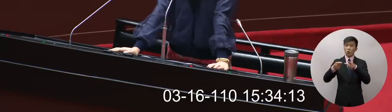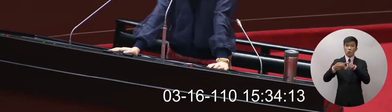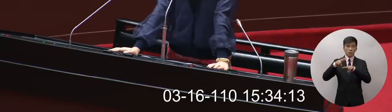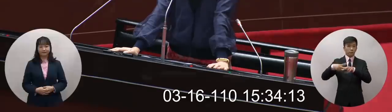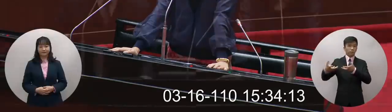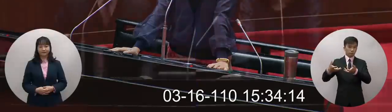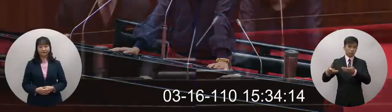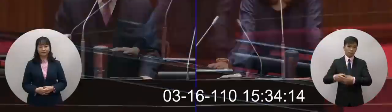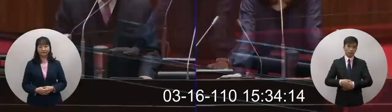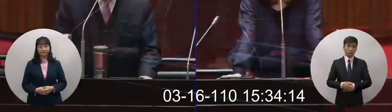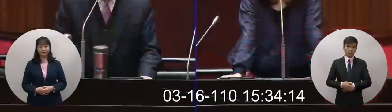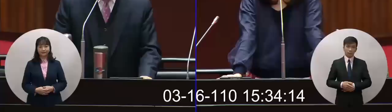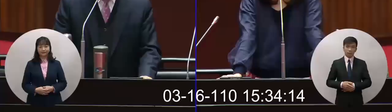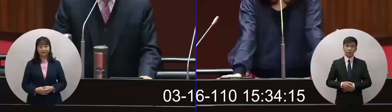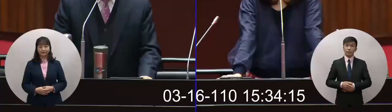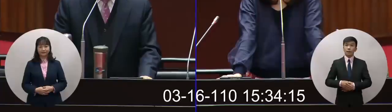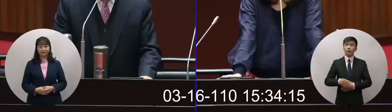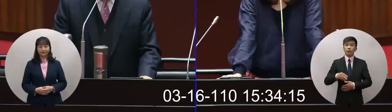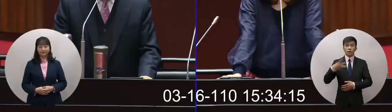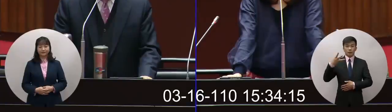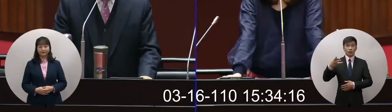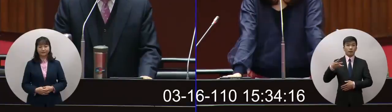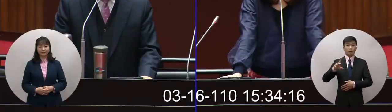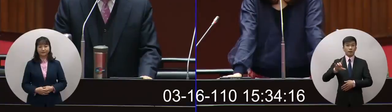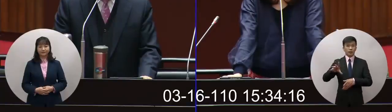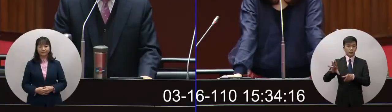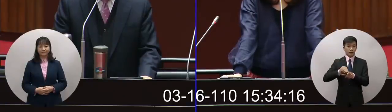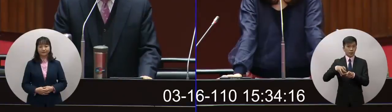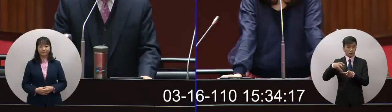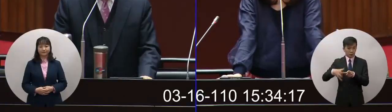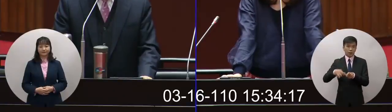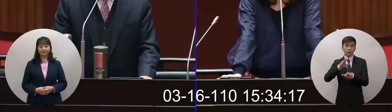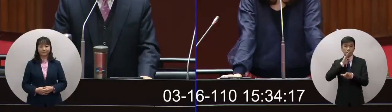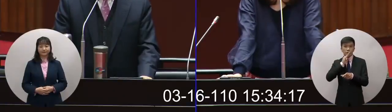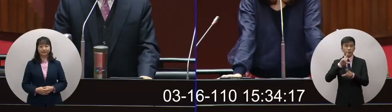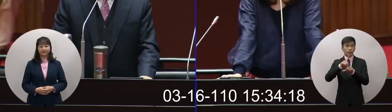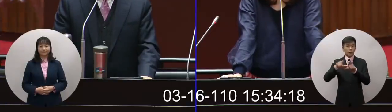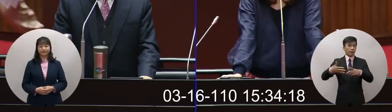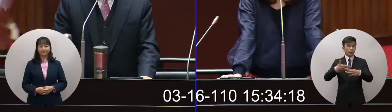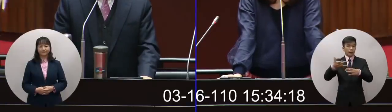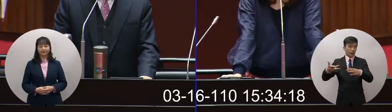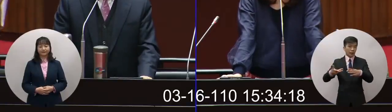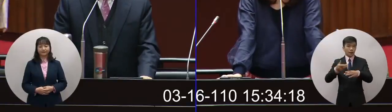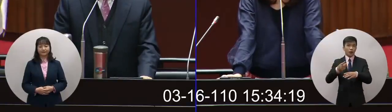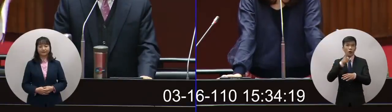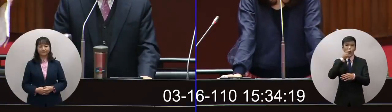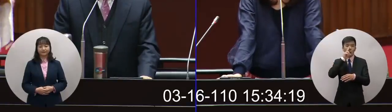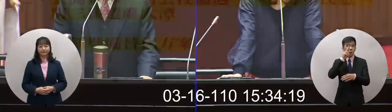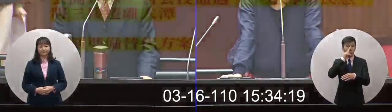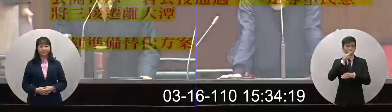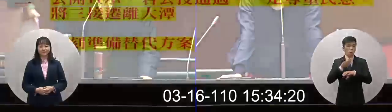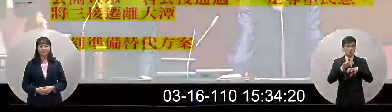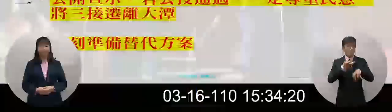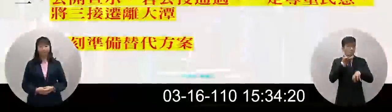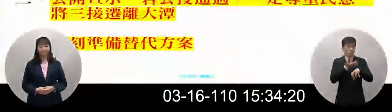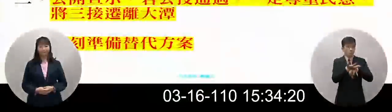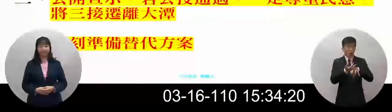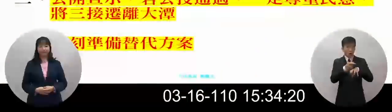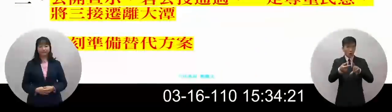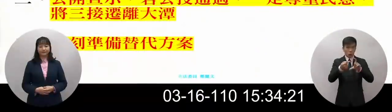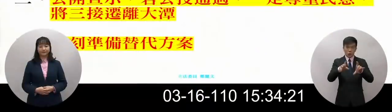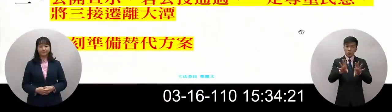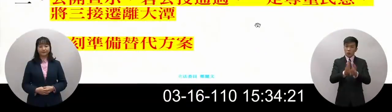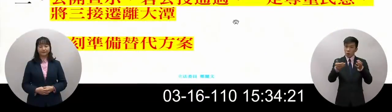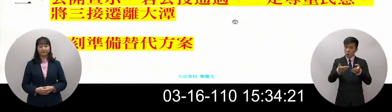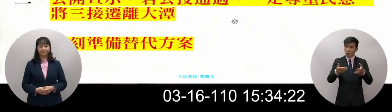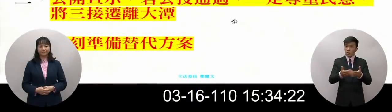题，那就是三阶站在大潭藻礁区要施工的这件事情。那么现在呢，全民的联署